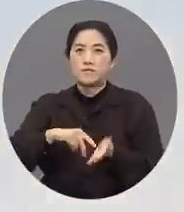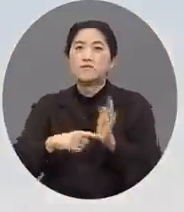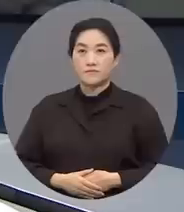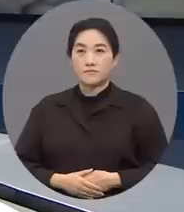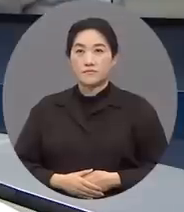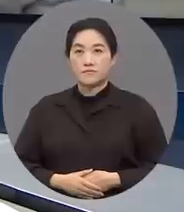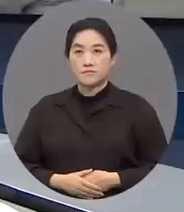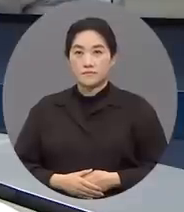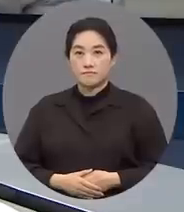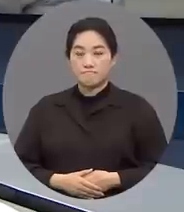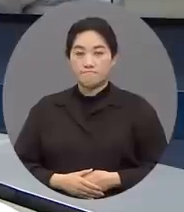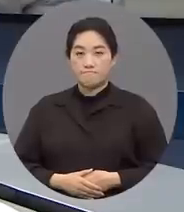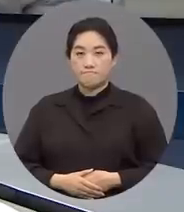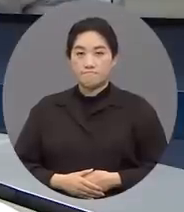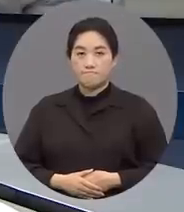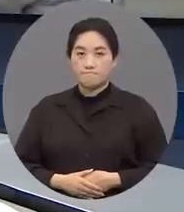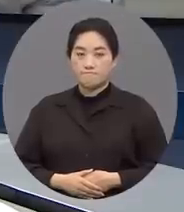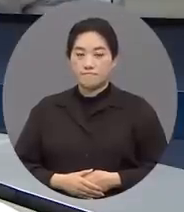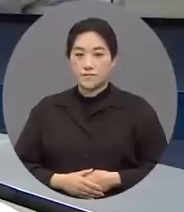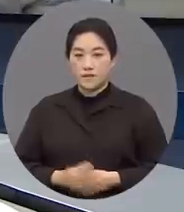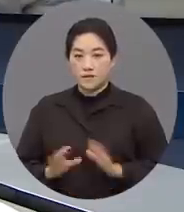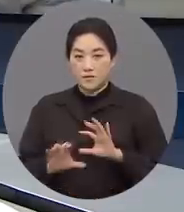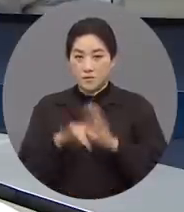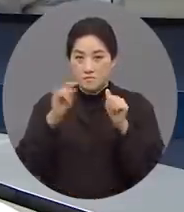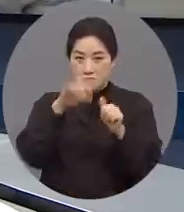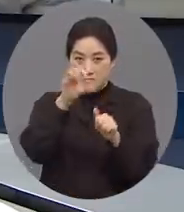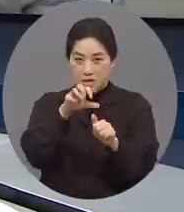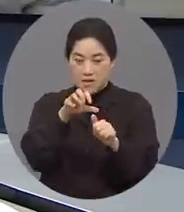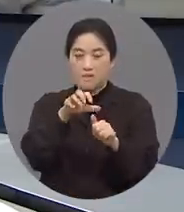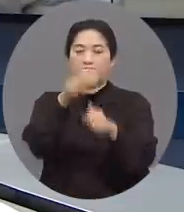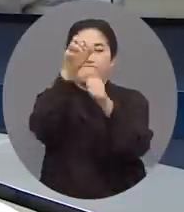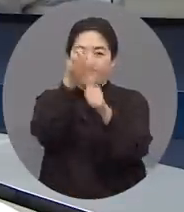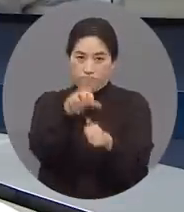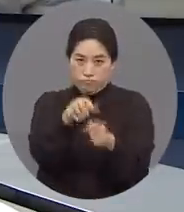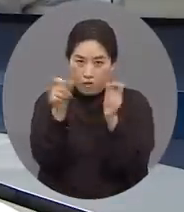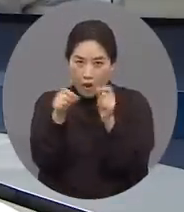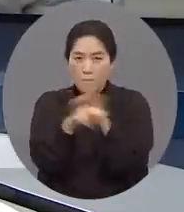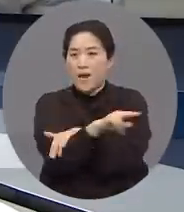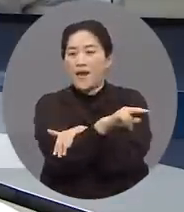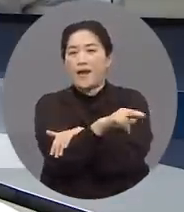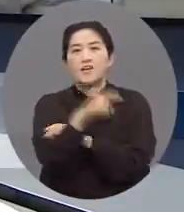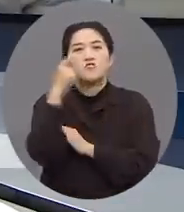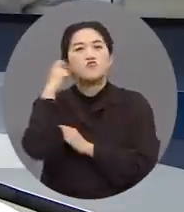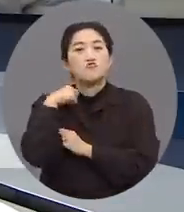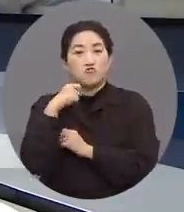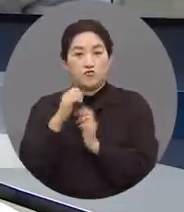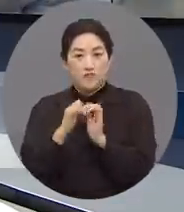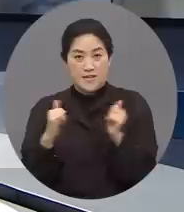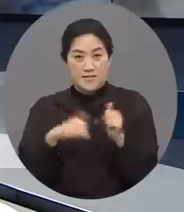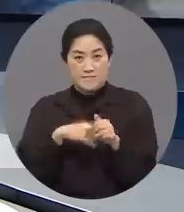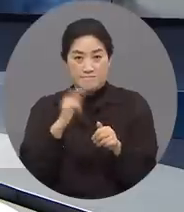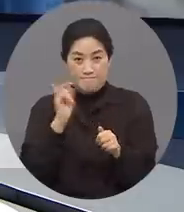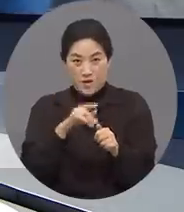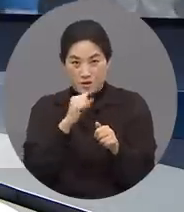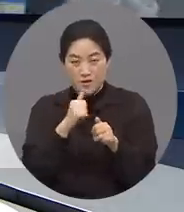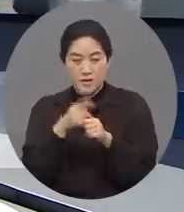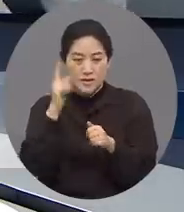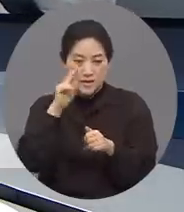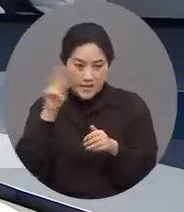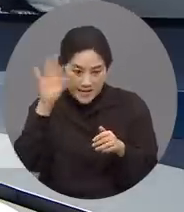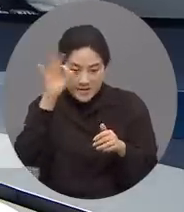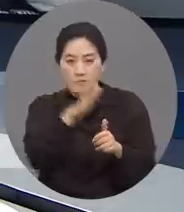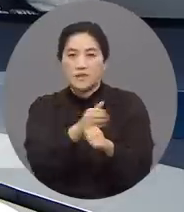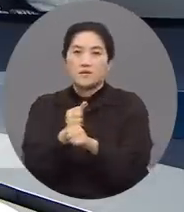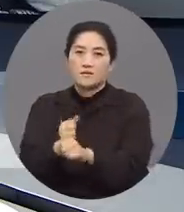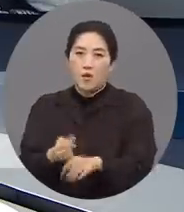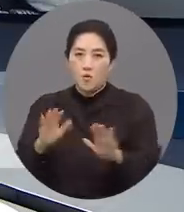송희표입니다. 격리를 앞두고 도망친 중국인 확진자가 이틀 만에 경찰에 붙잡혔습니다. 오늘부터는 중국발 입국자들에